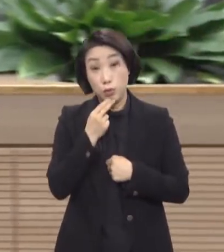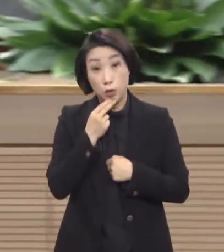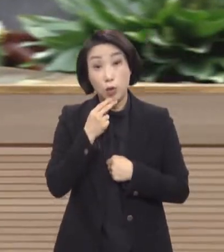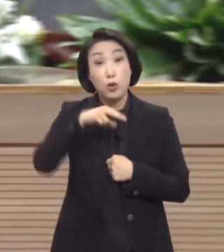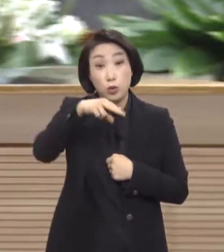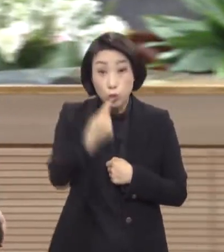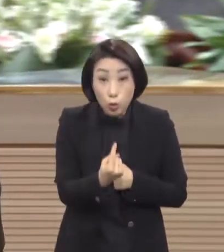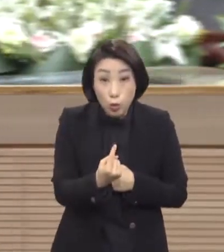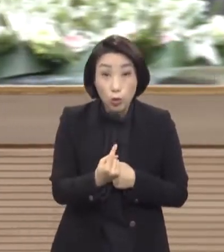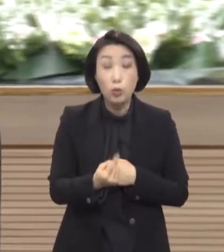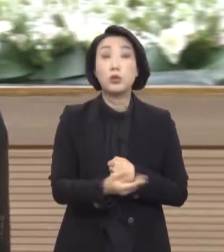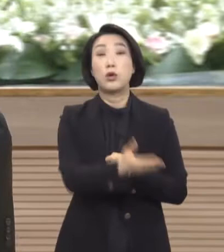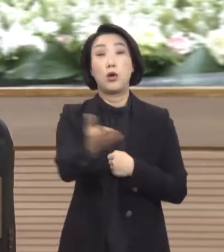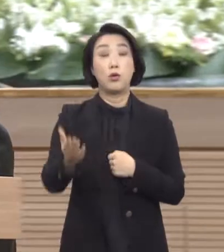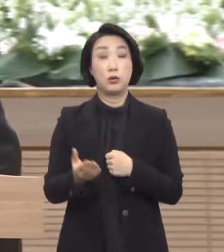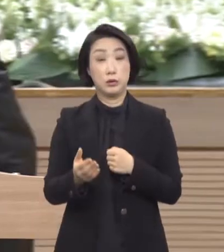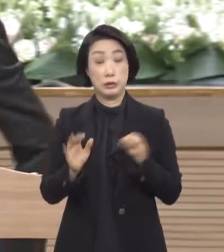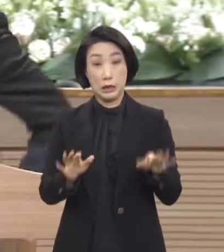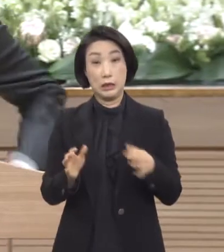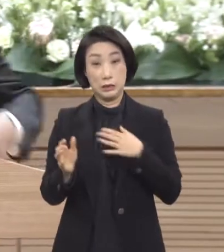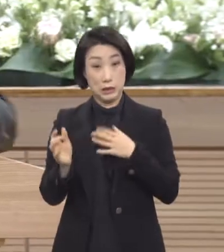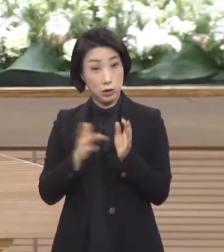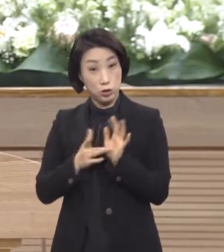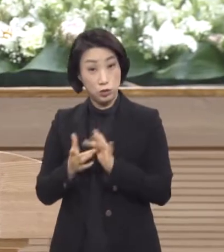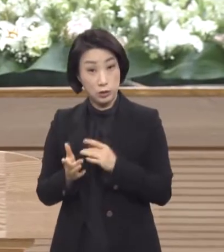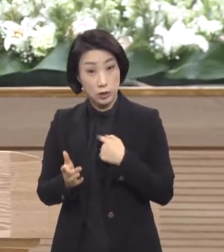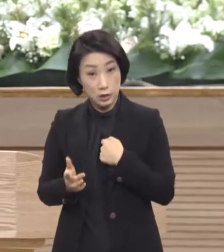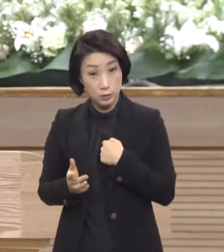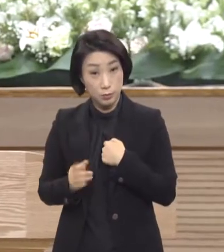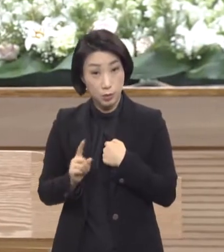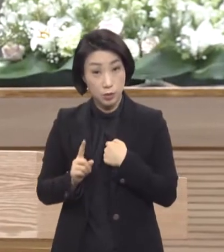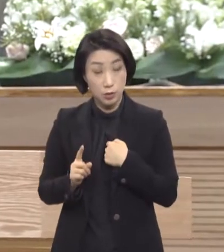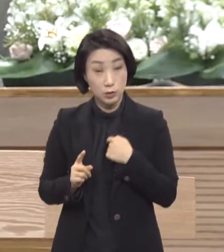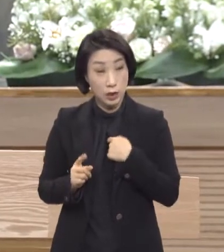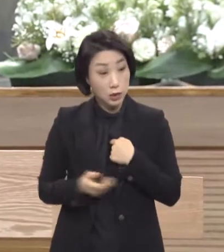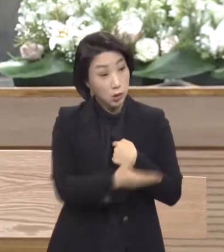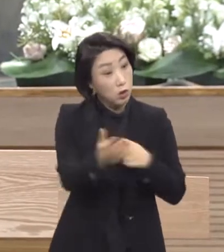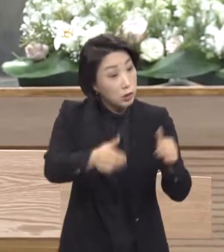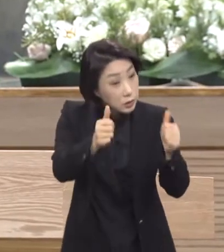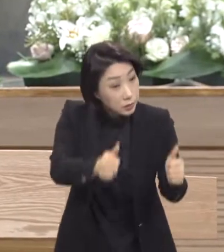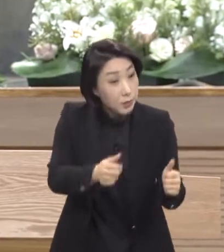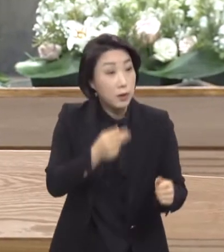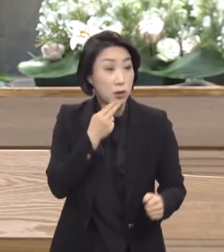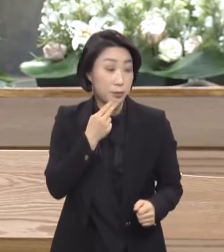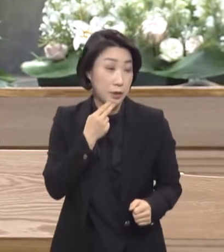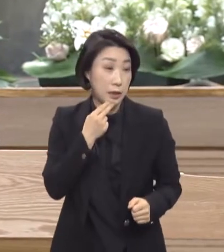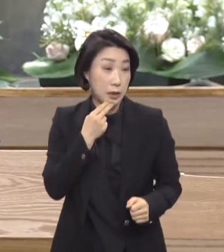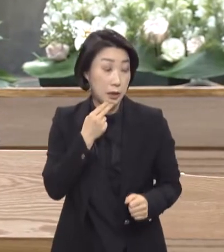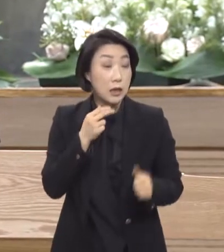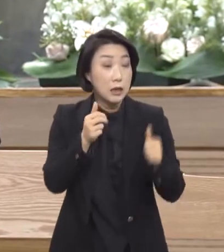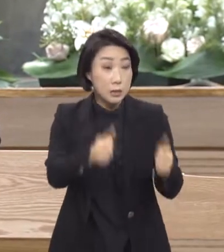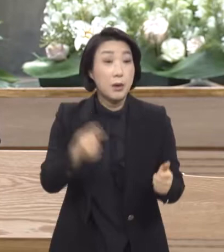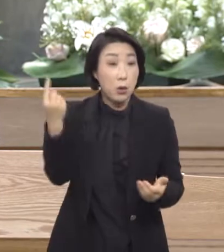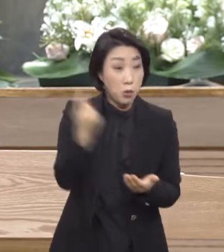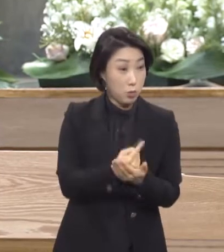지키지 않아도 나는 내가 너희를 심판하러 오지